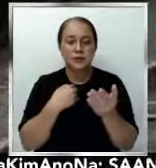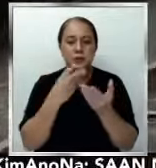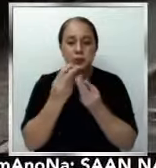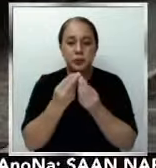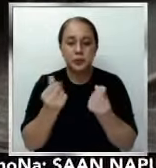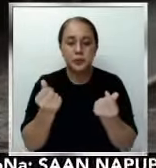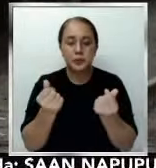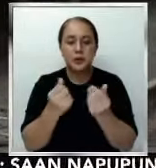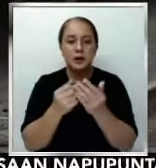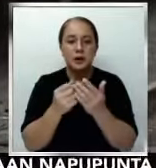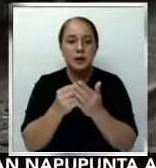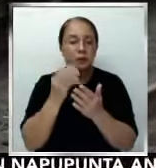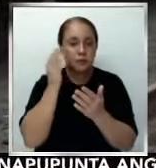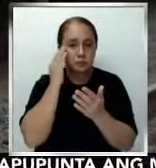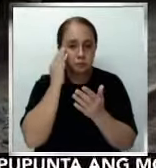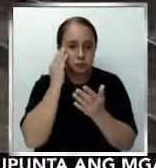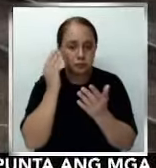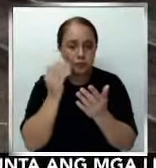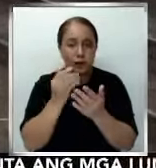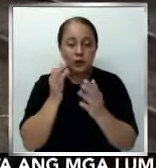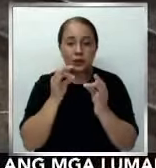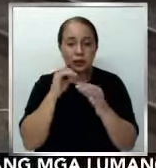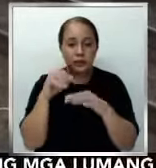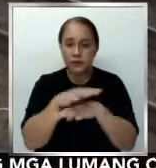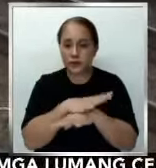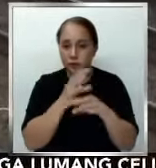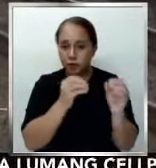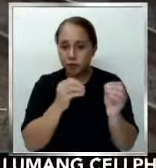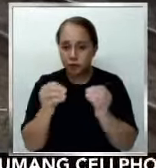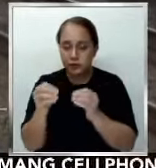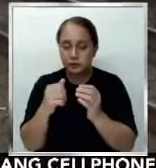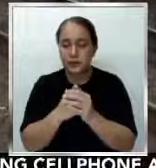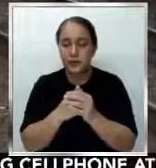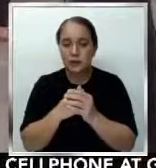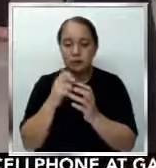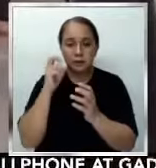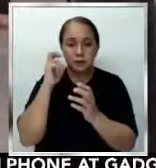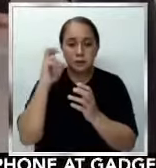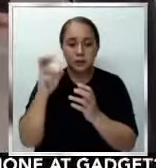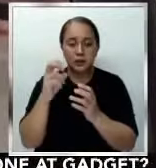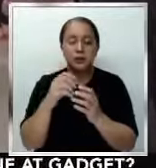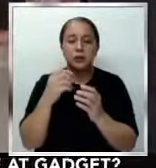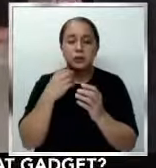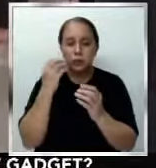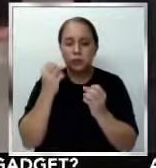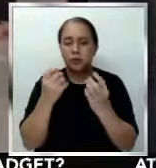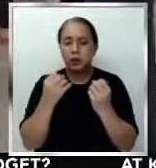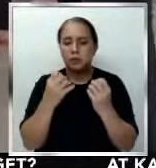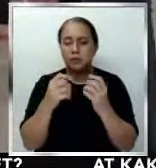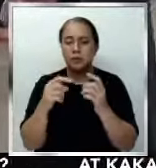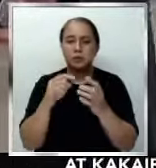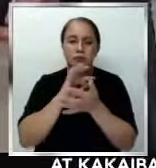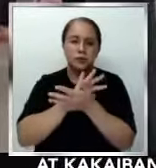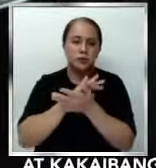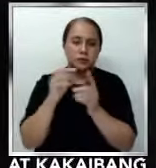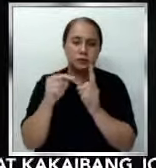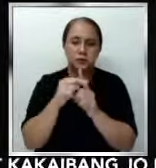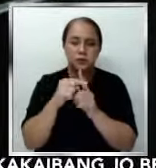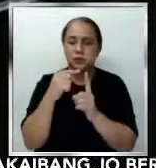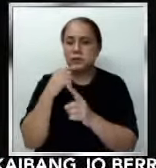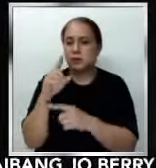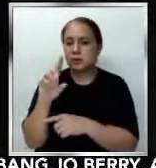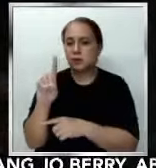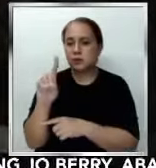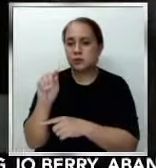madedetect. Hindi naman daw apektado ang operasyon ng mga linya ng tren kahit pa dumadami ang nagpo-positibo sa COVID, sabi ng DOTR.